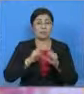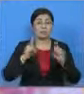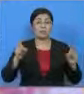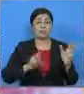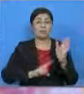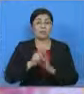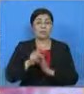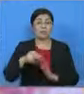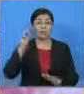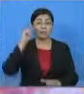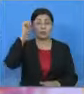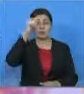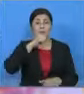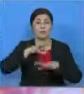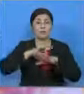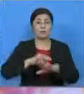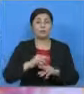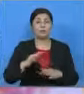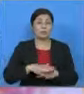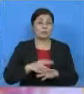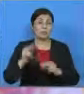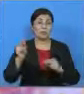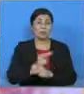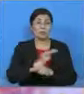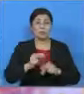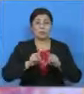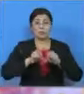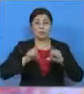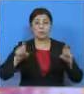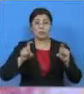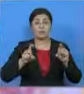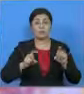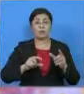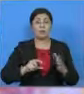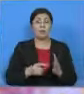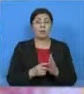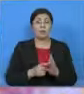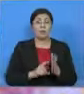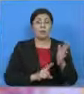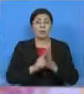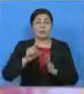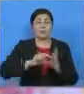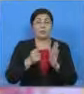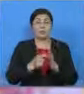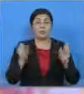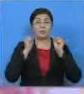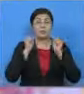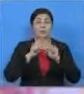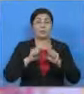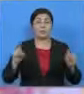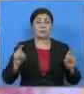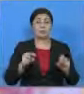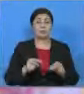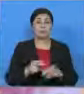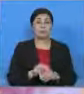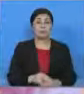года проведен капитальный ремонт здания начальной школы, спортзала, текущий